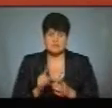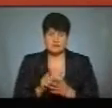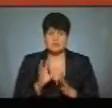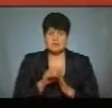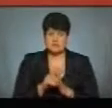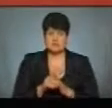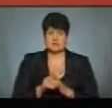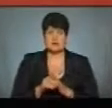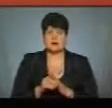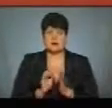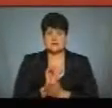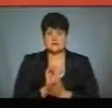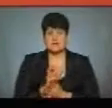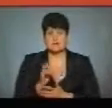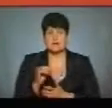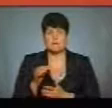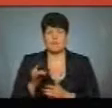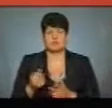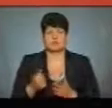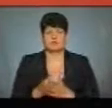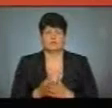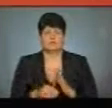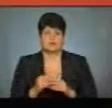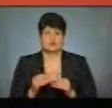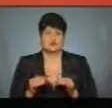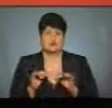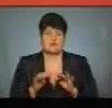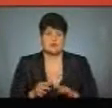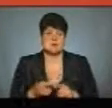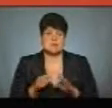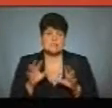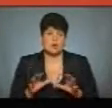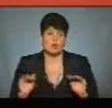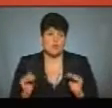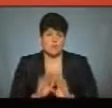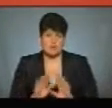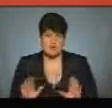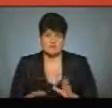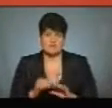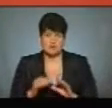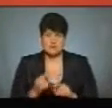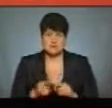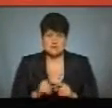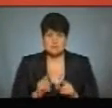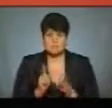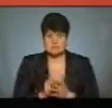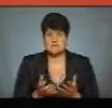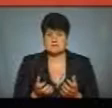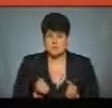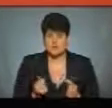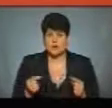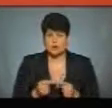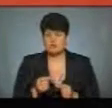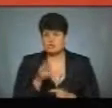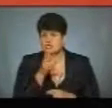вкладати в друк газет, наприклад, в бікборди, які далі до самої виборчої кампанії. Тобто, це закон їх не обмежує. Але виборці, звичайно, це будуть сприймати